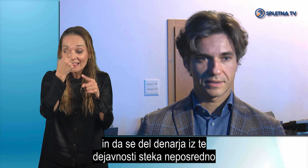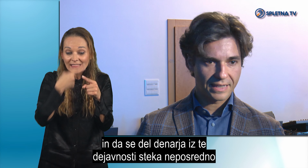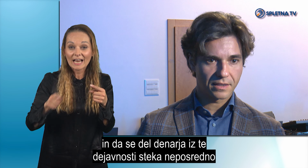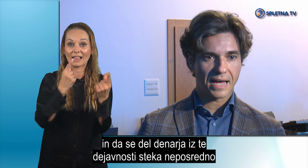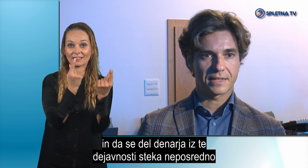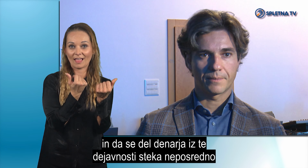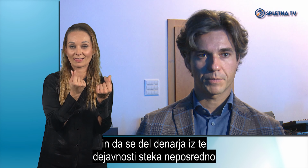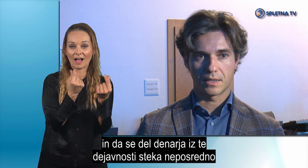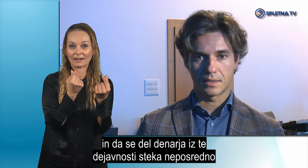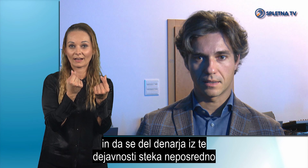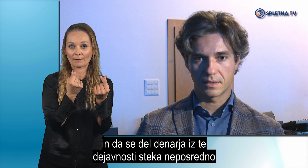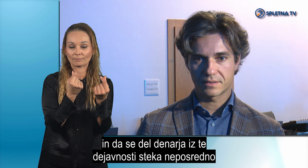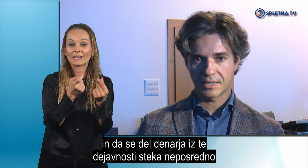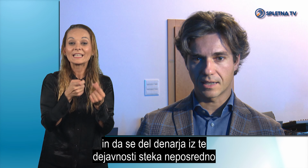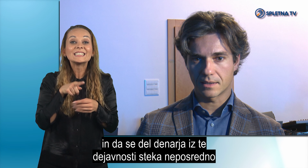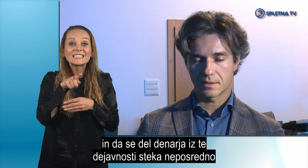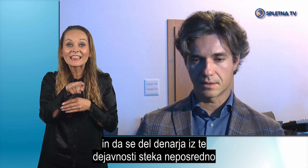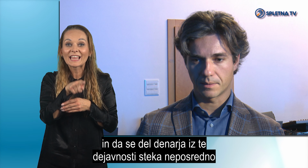del denarja